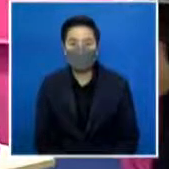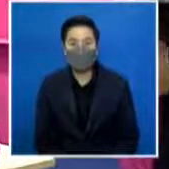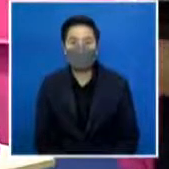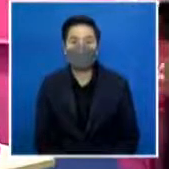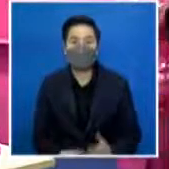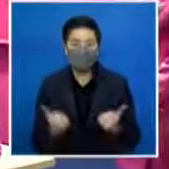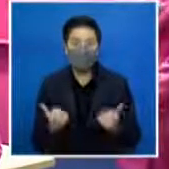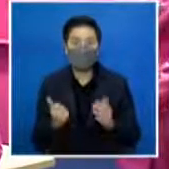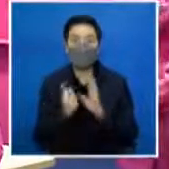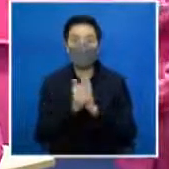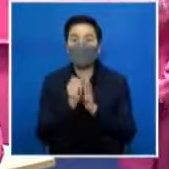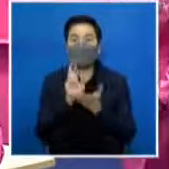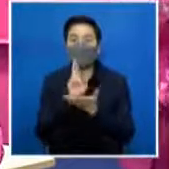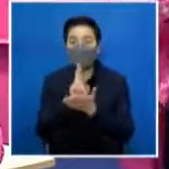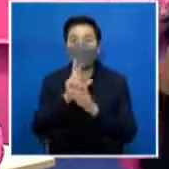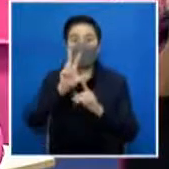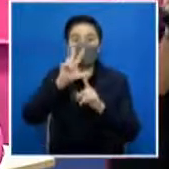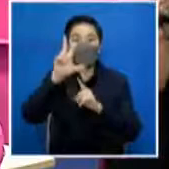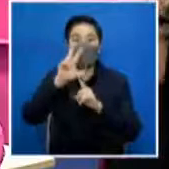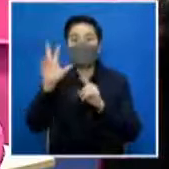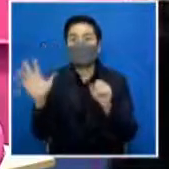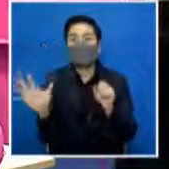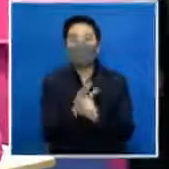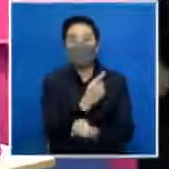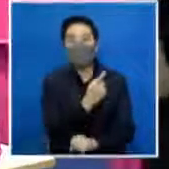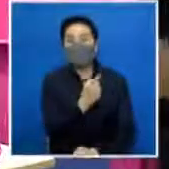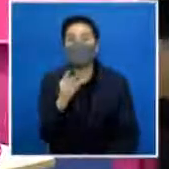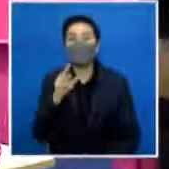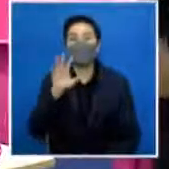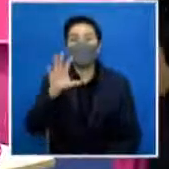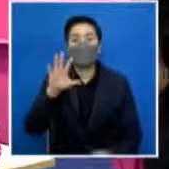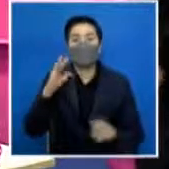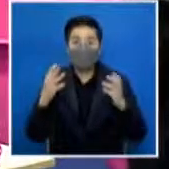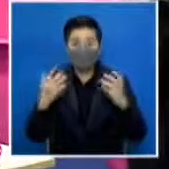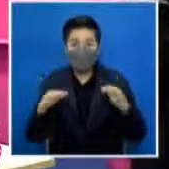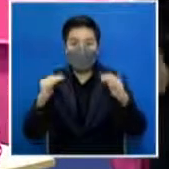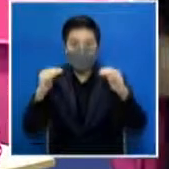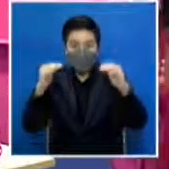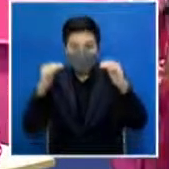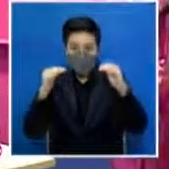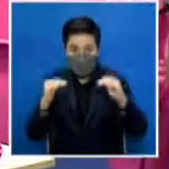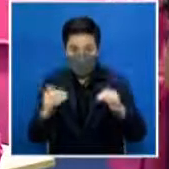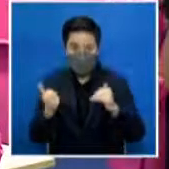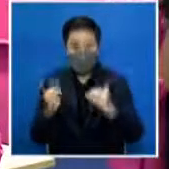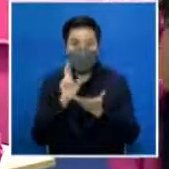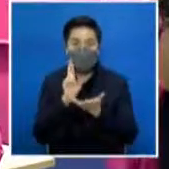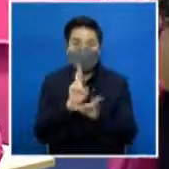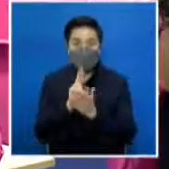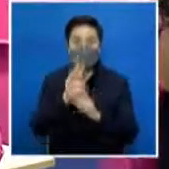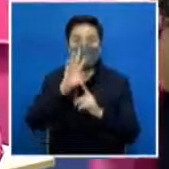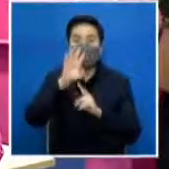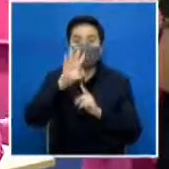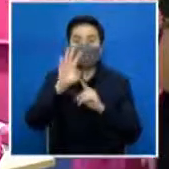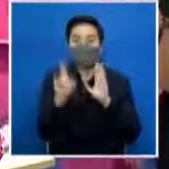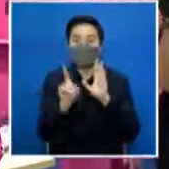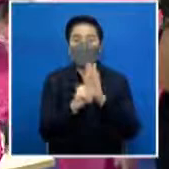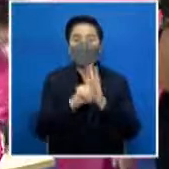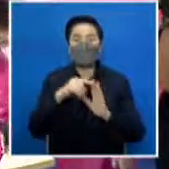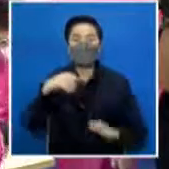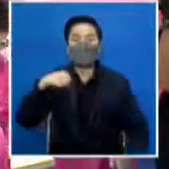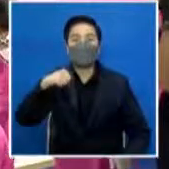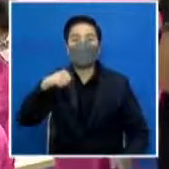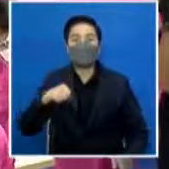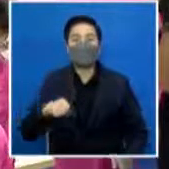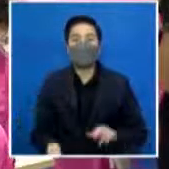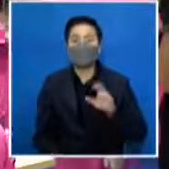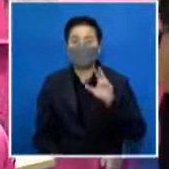ได้ทำการออกรางวัลอันดับที่3ครบ5ครั้งแล้วค่ะต่อไปจะทำการออกรางวัลอันดับที่4ออก10ครั้งงวด